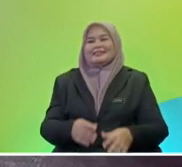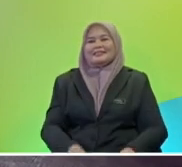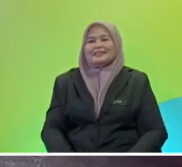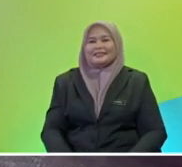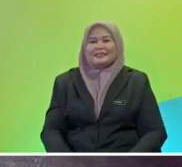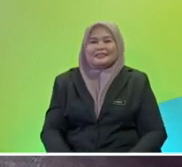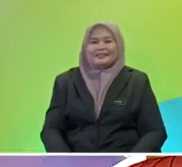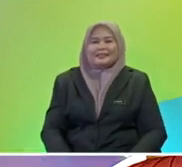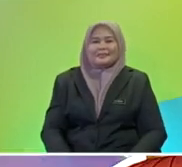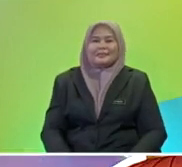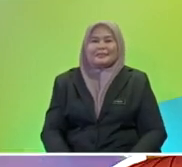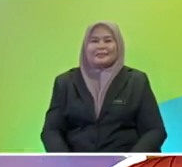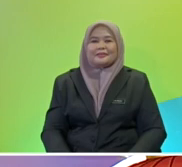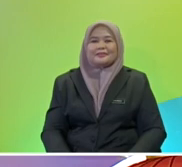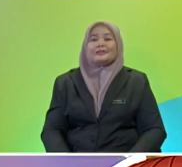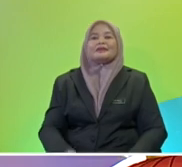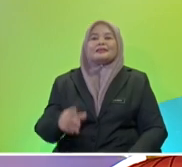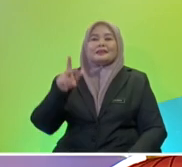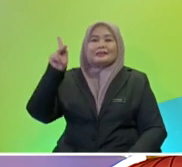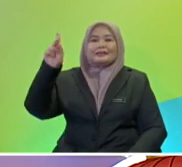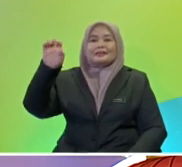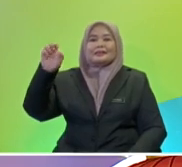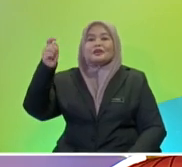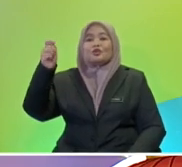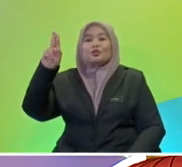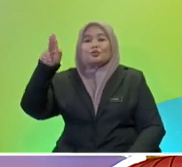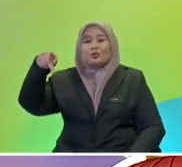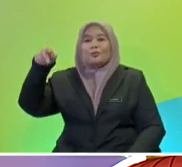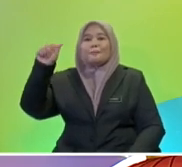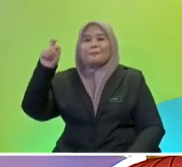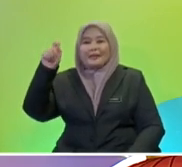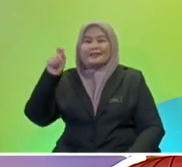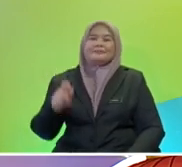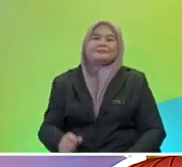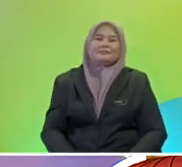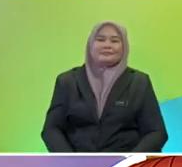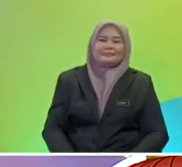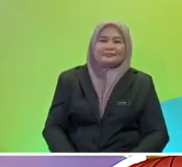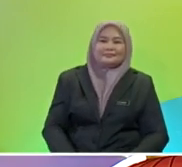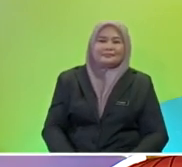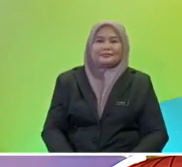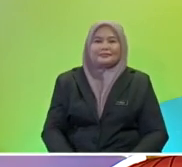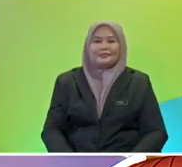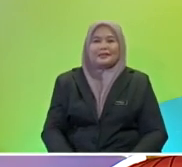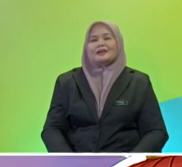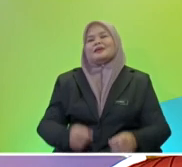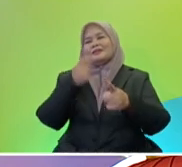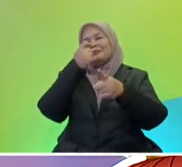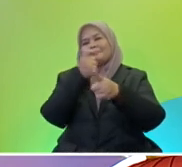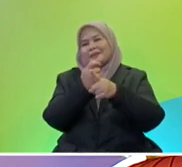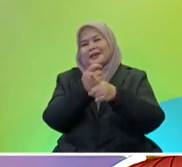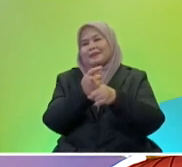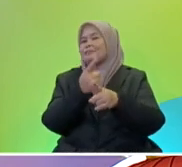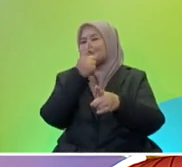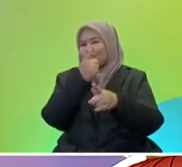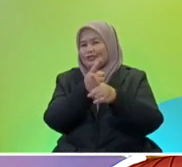perkataan yang betul yaitu gambar Keke tupai Oke tepat sekali